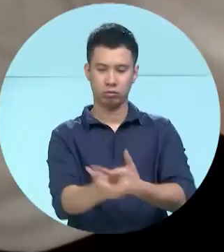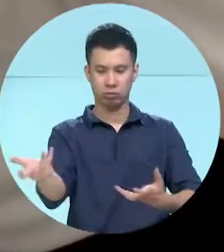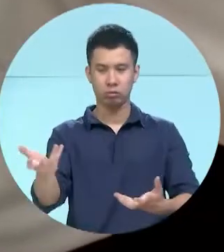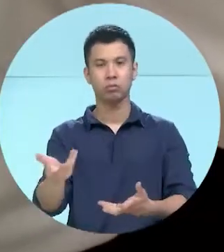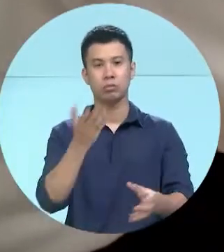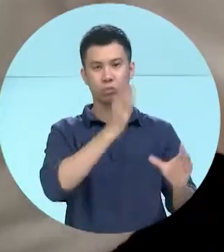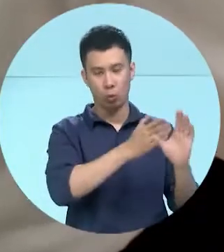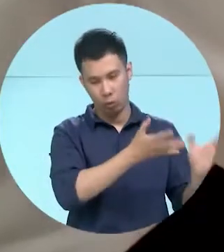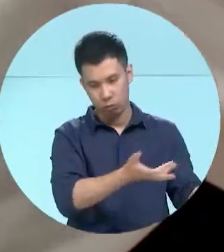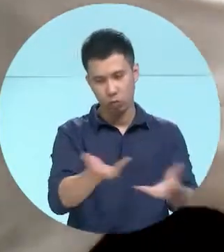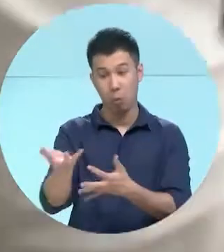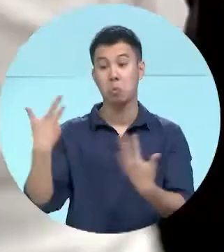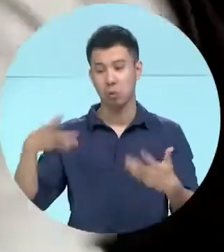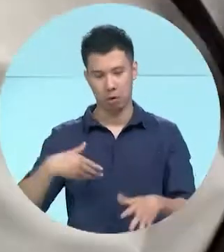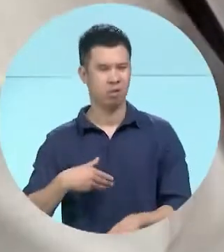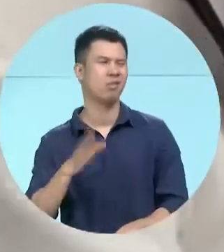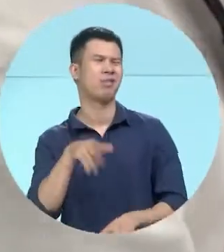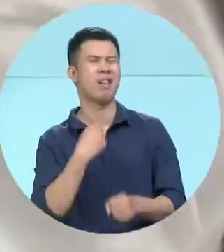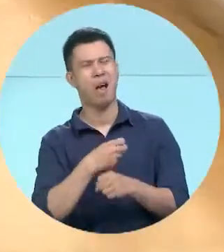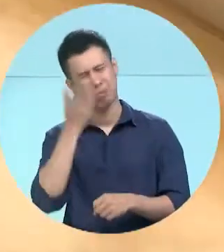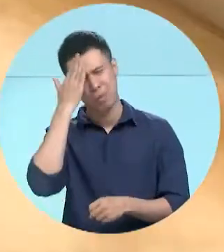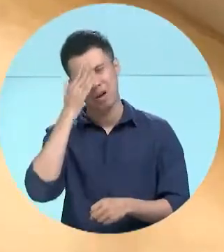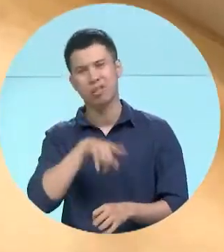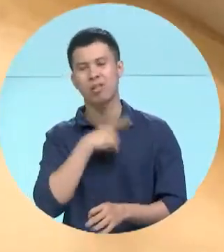những dụng cụ ra là bạn ấy có thể biết là mình sẽ phải làm gì rồi.